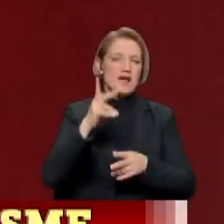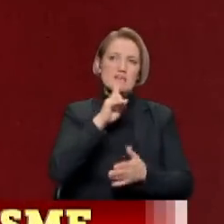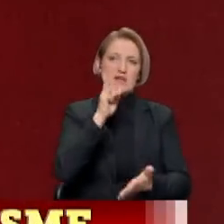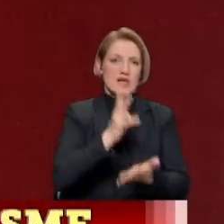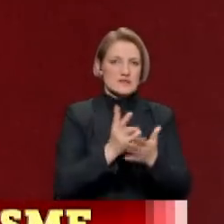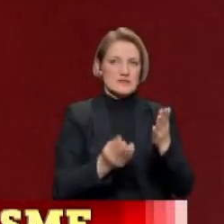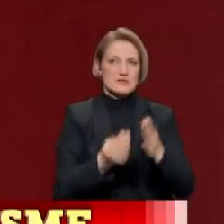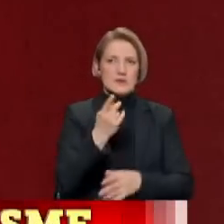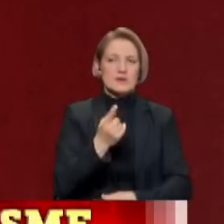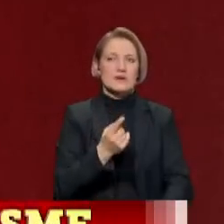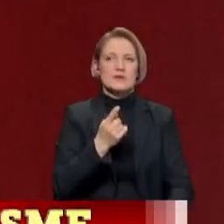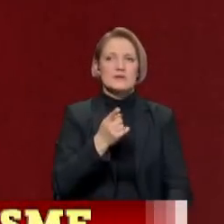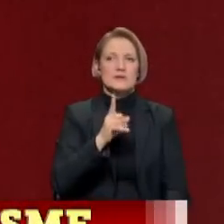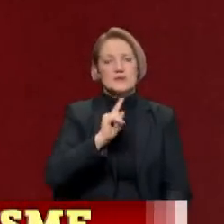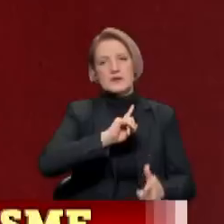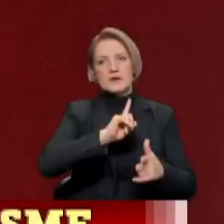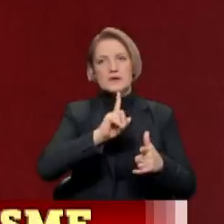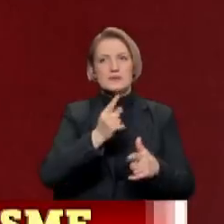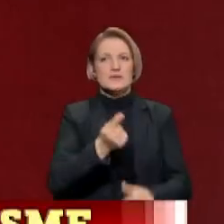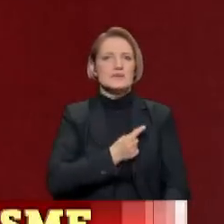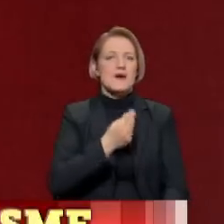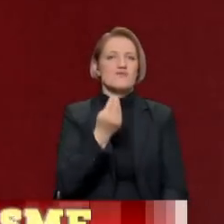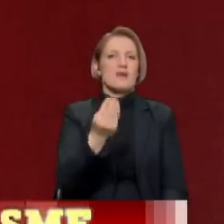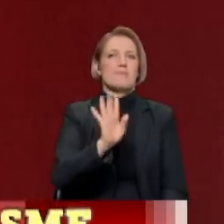kesinleşti. Mazbatayı vermediler, ikinciye verdiler.